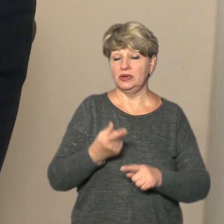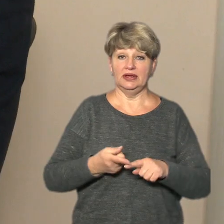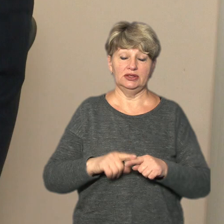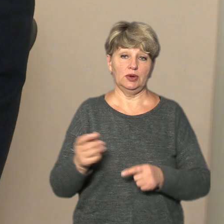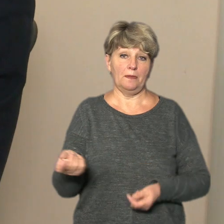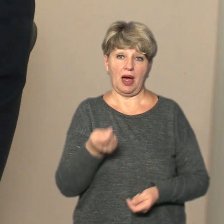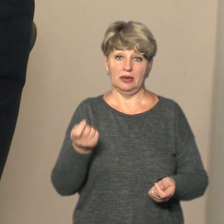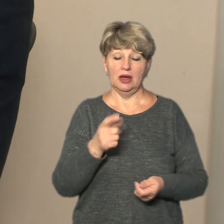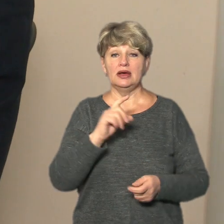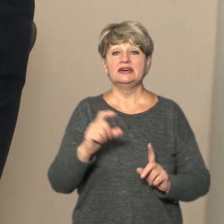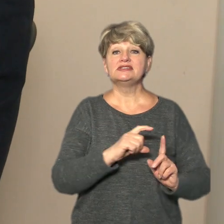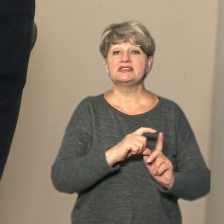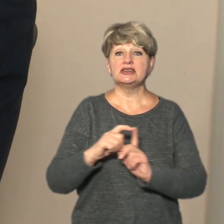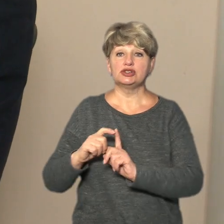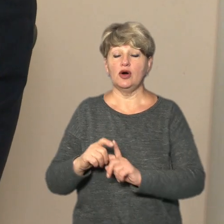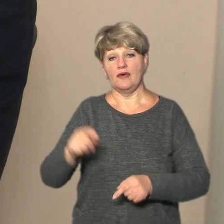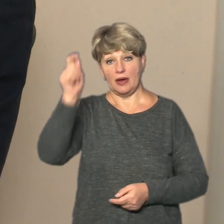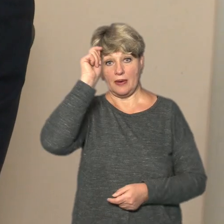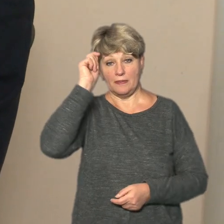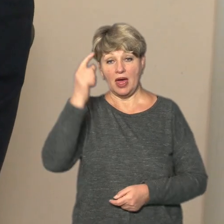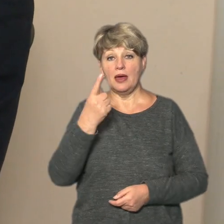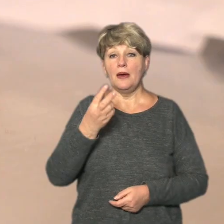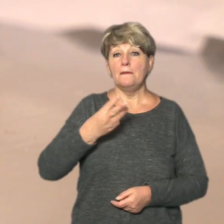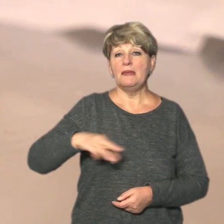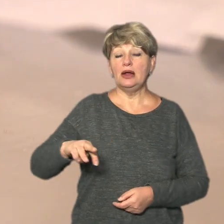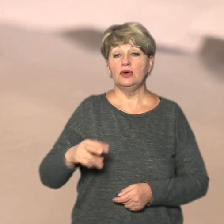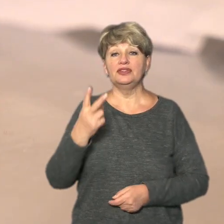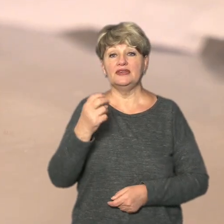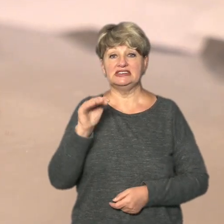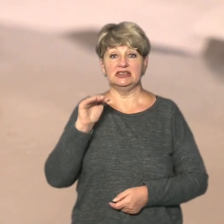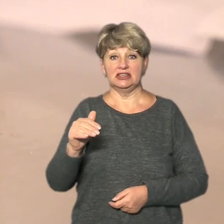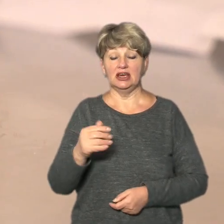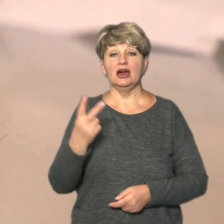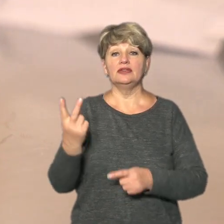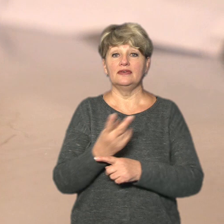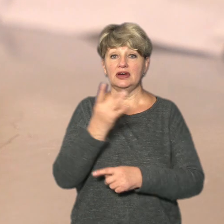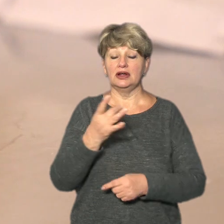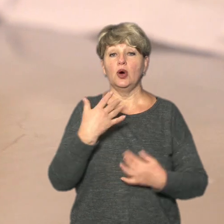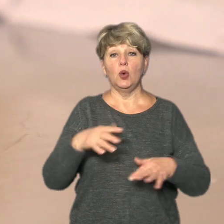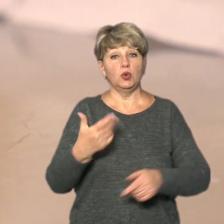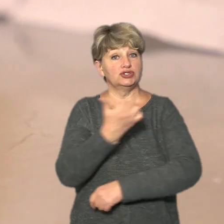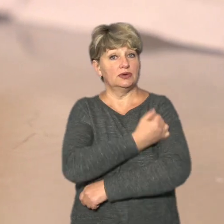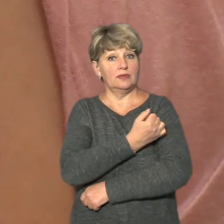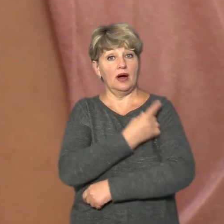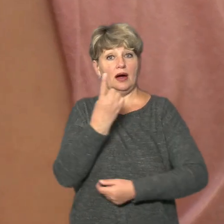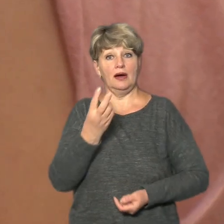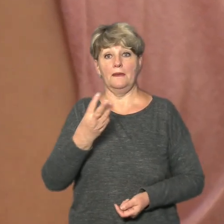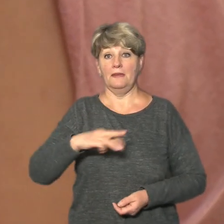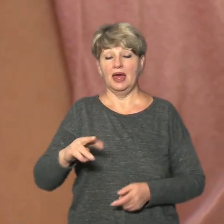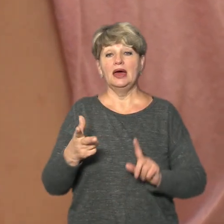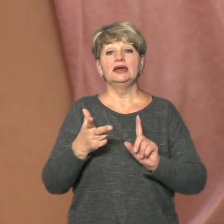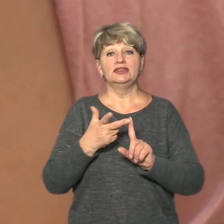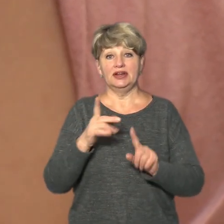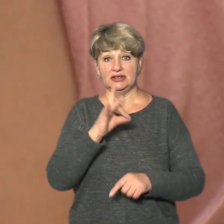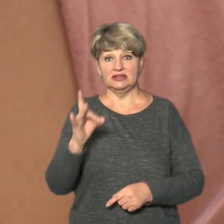за словами Владислава свириденка з мільйона 200 жителів області двома дозами щеплено мільйон людей бустерну дозу зробила